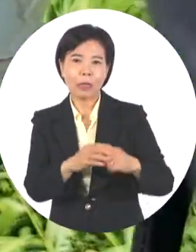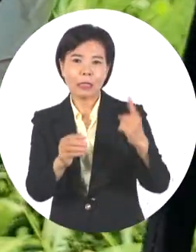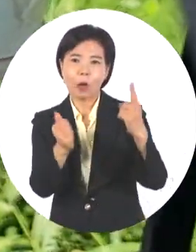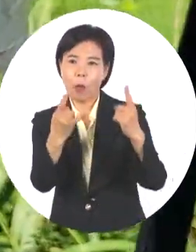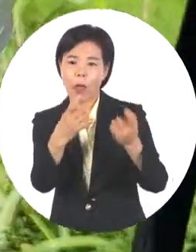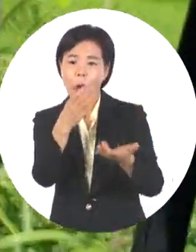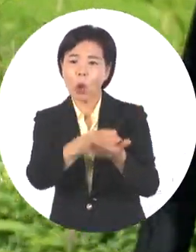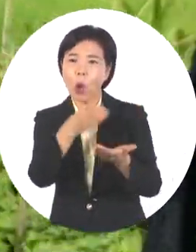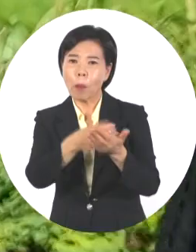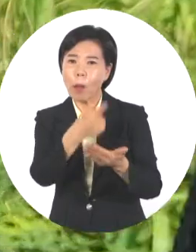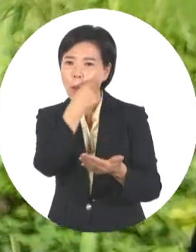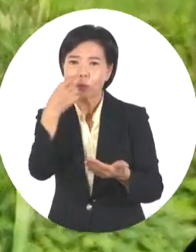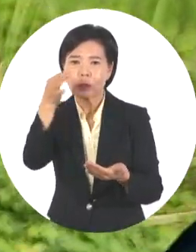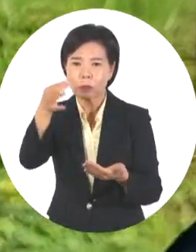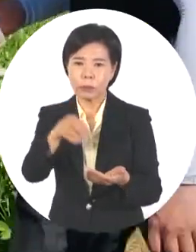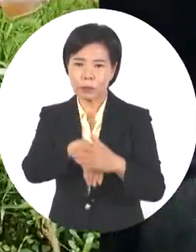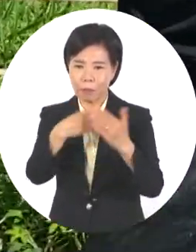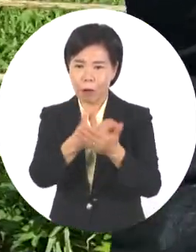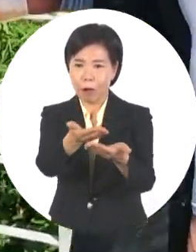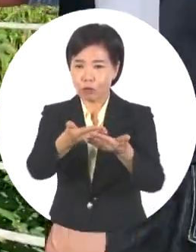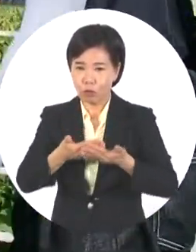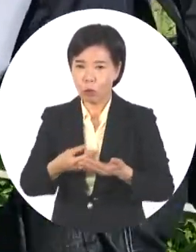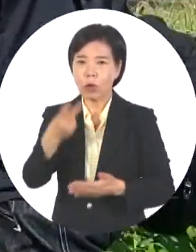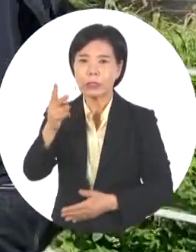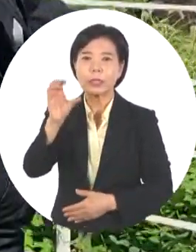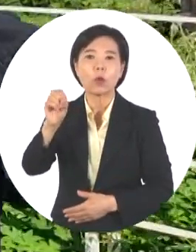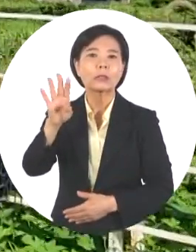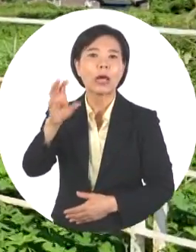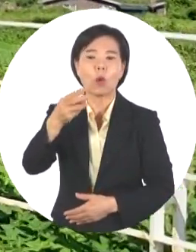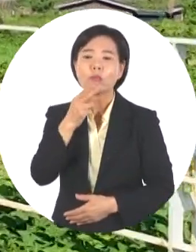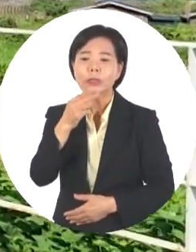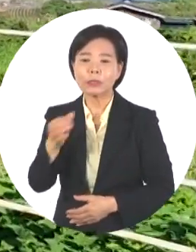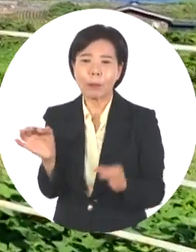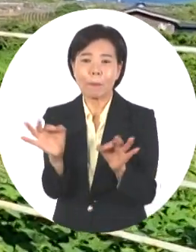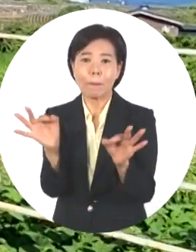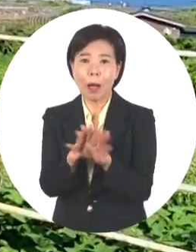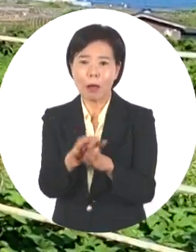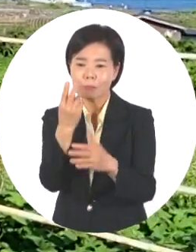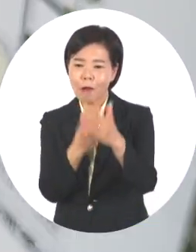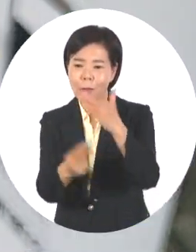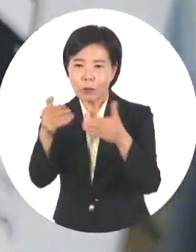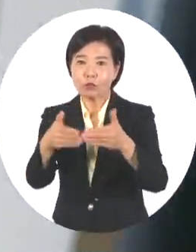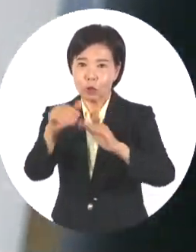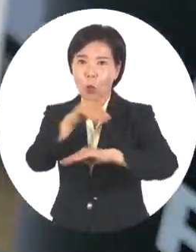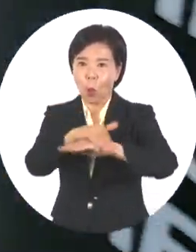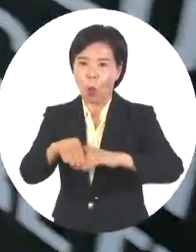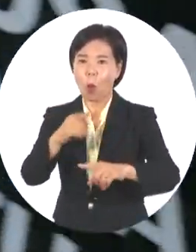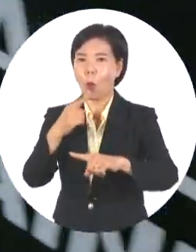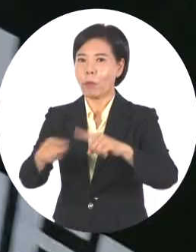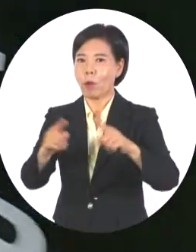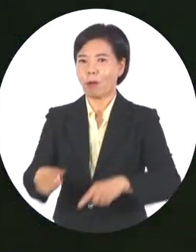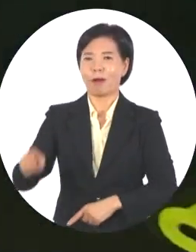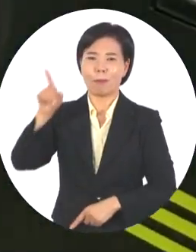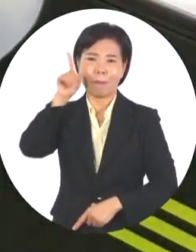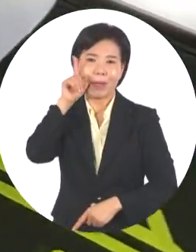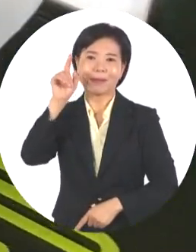일회용컵 보증금제를 도입하고 2040 플라스틱 제로 제주 비전을 수립한 점을 높이